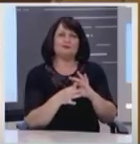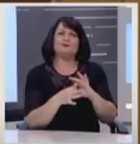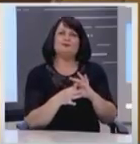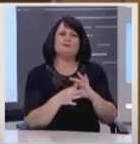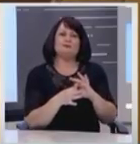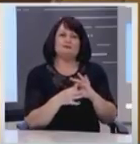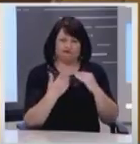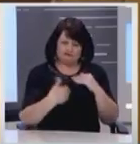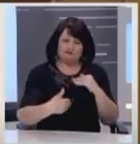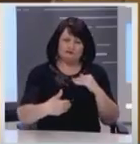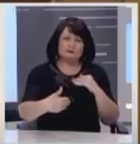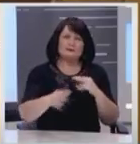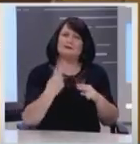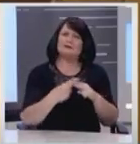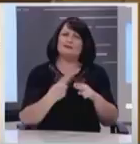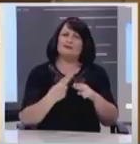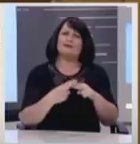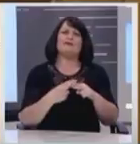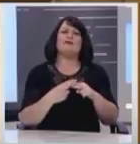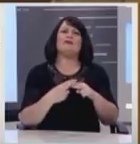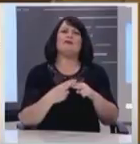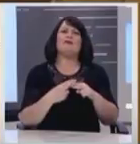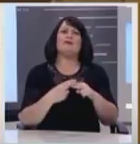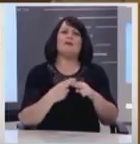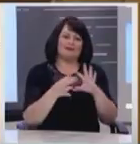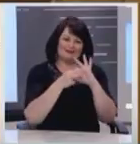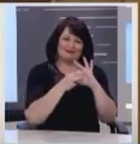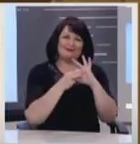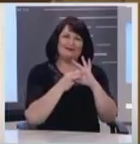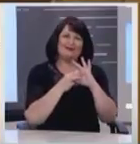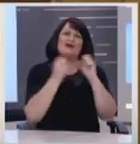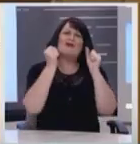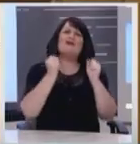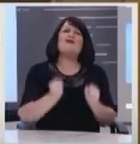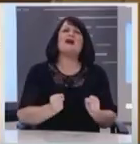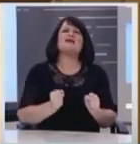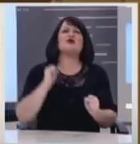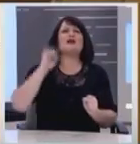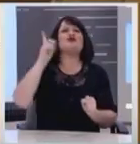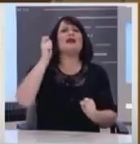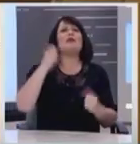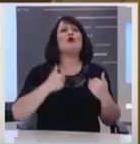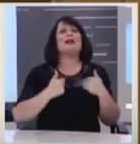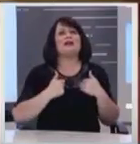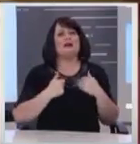αποτελεί και θα συνεχίσει να αποτελεί τον κρίσιμο άξονα της ελληνικής εξωτερικής πολιτικής.